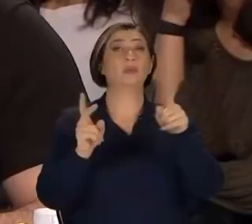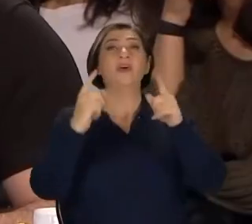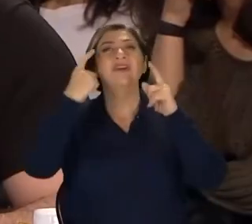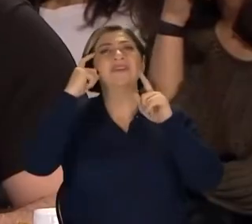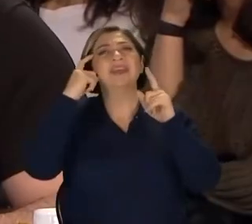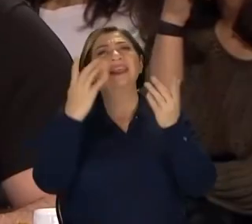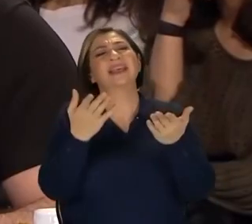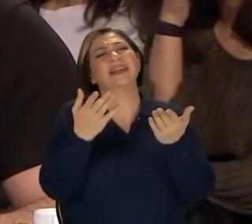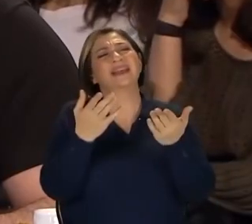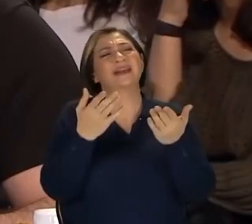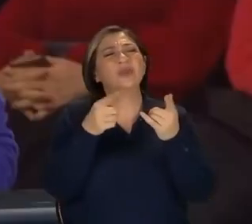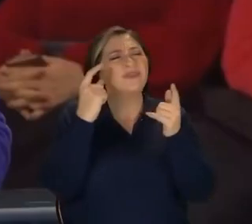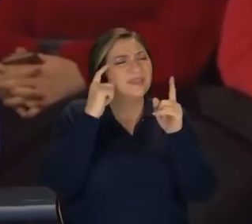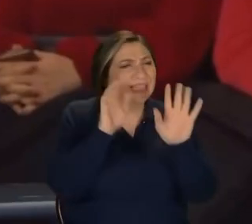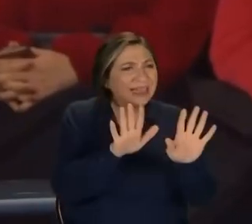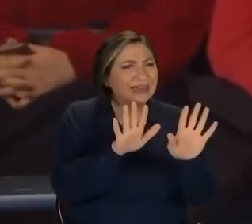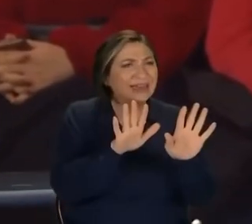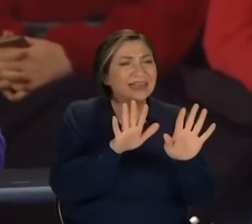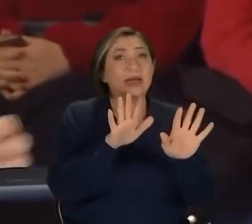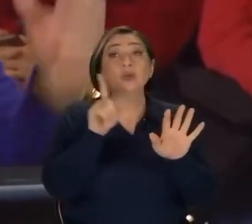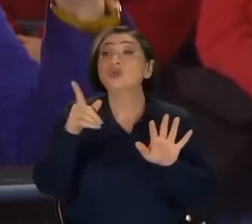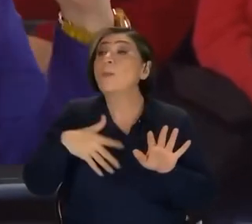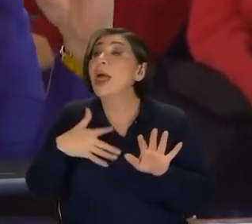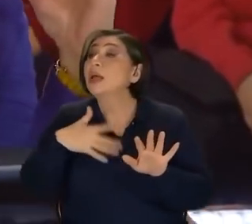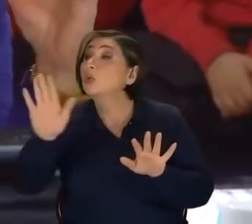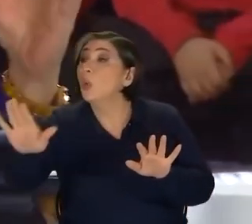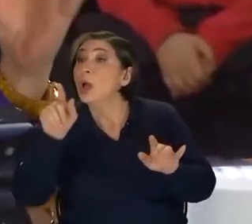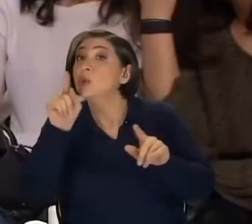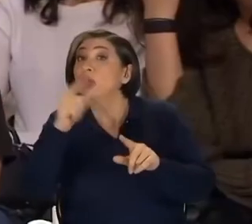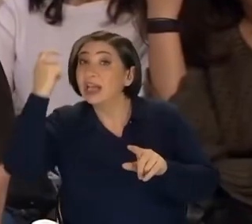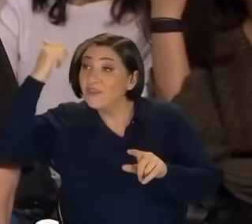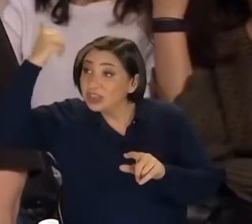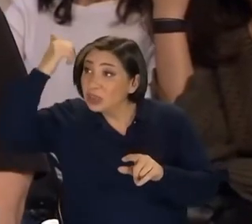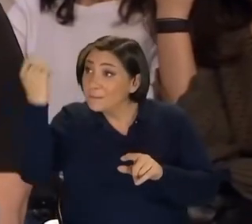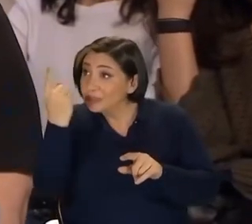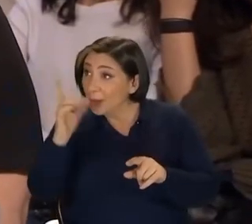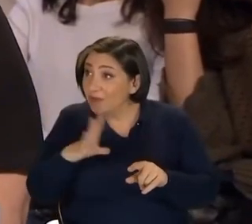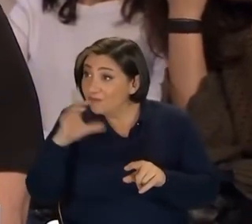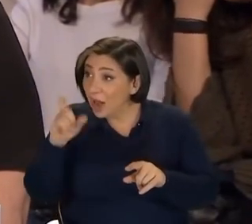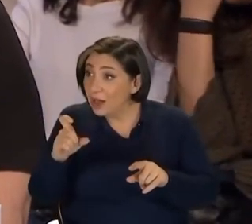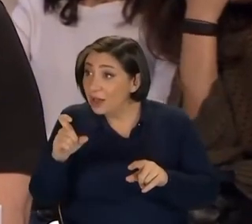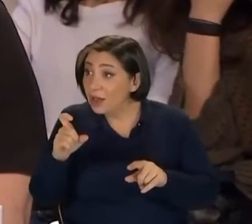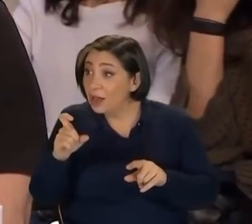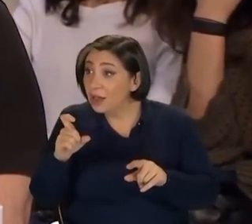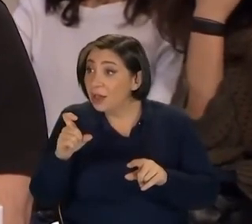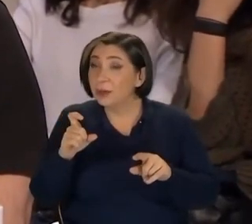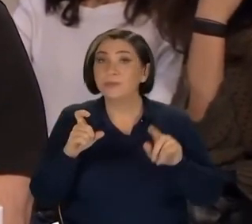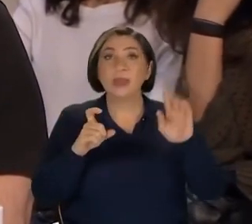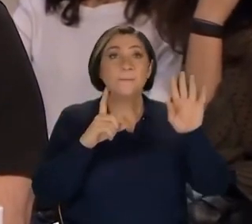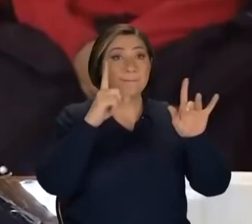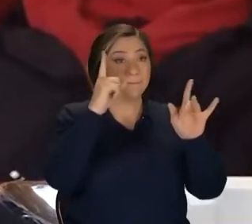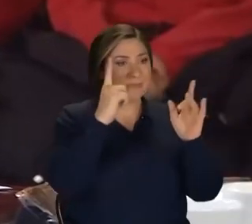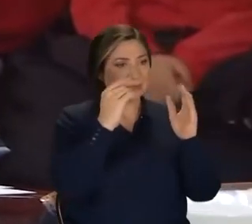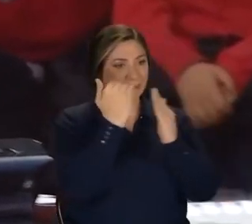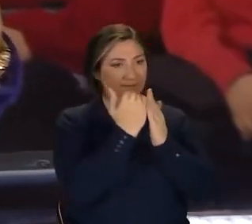fikir ya. Bunlar ama... Ama bir şey... Yani, bunlar bir şunu şey... Şunu merak ediyorum. Onların kafasında bir şey mi var? Format. Bir